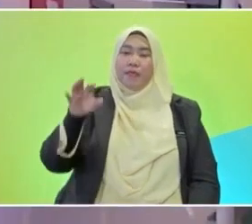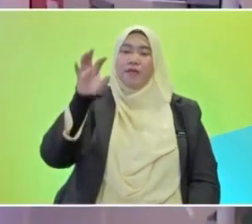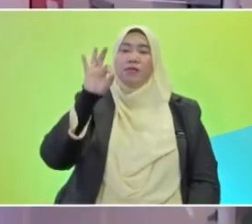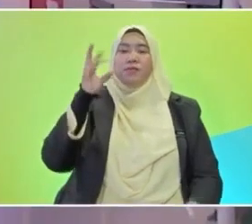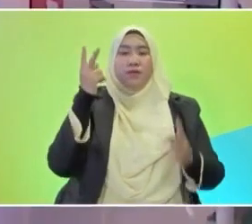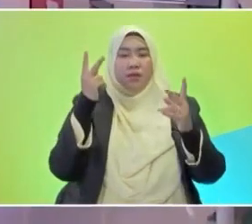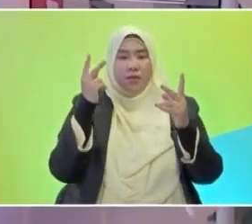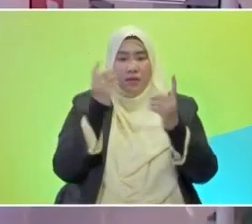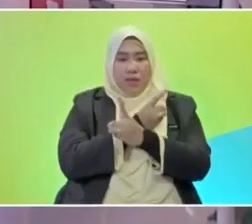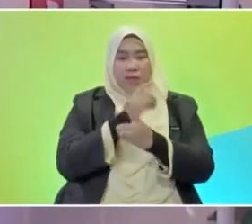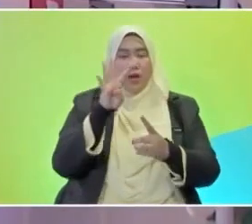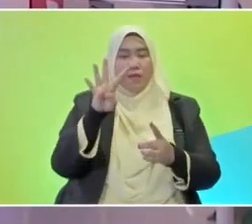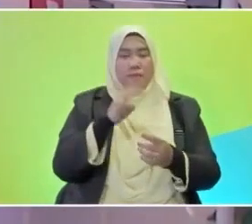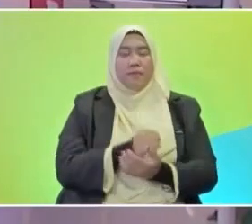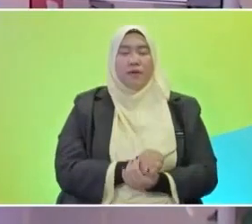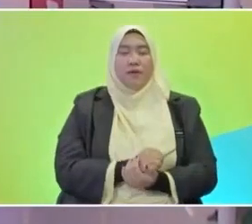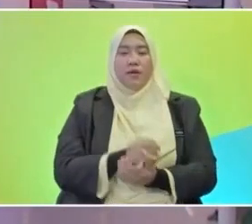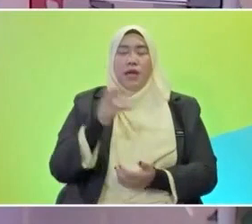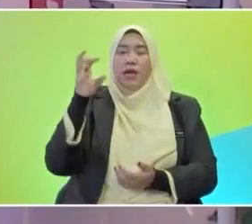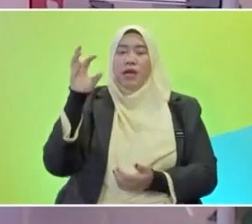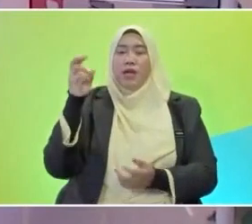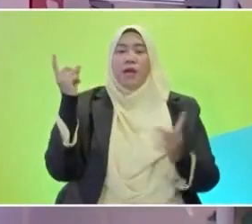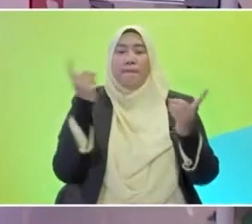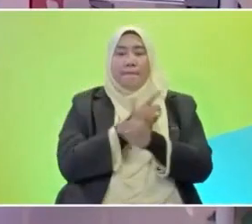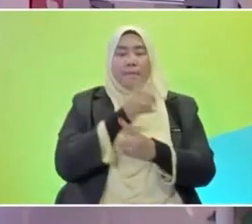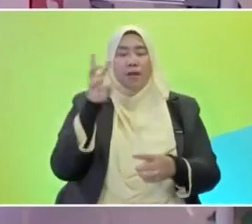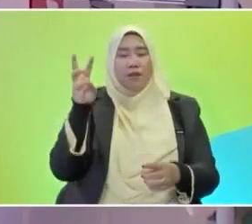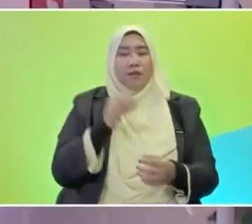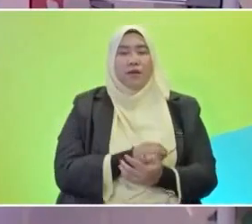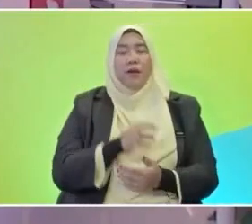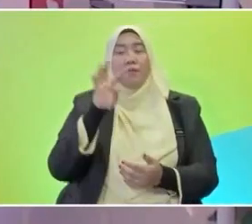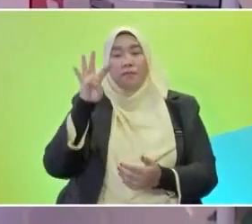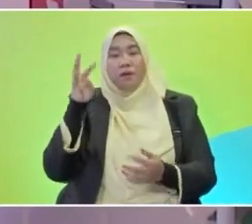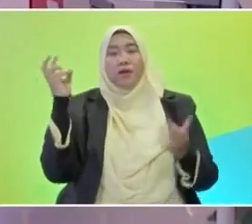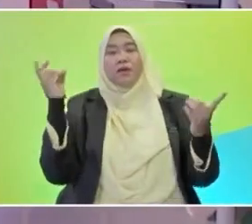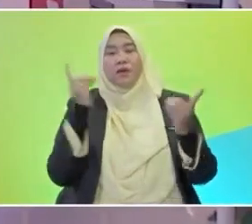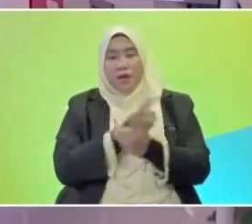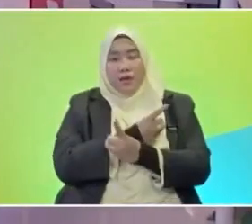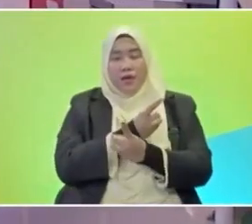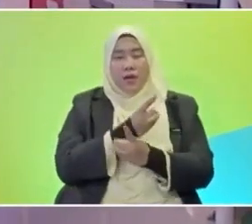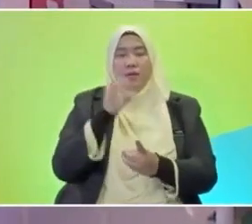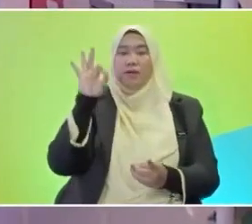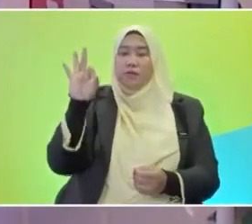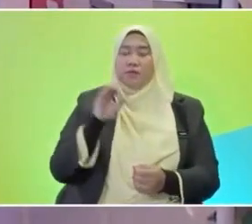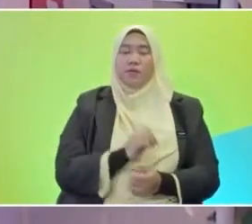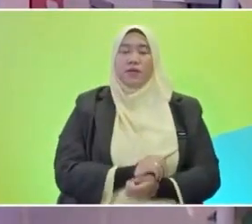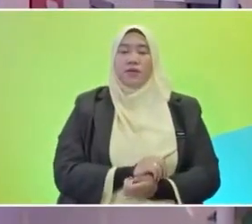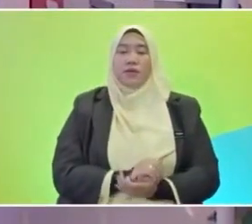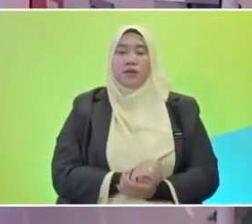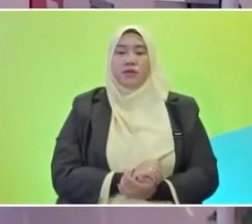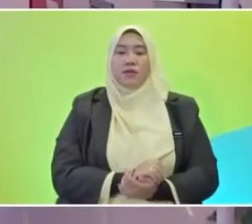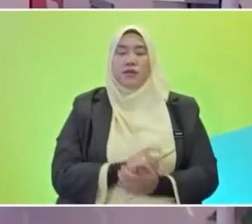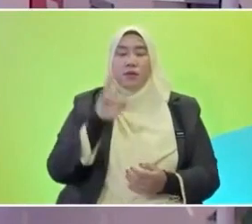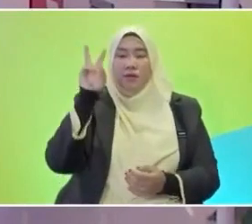betul juga oke ataupun 6 dan 6 ataupun 4 darah 9 kalau bagi 24